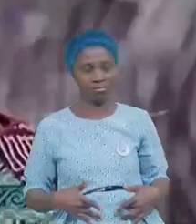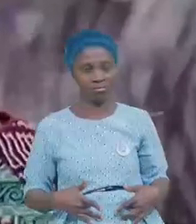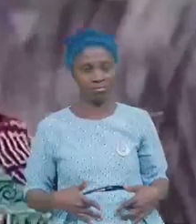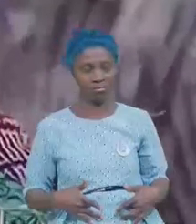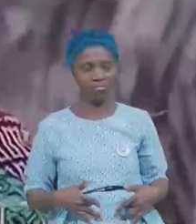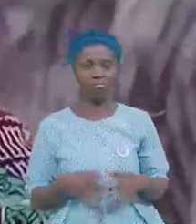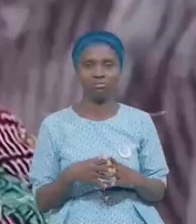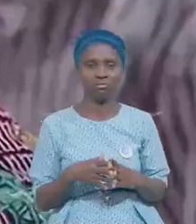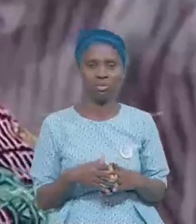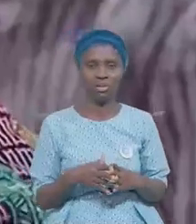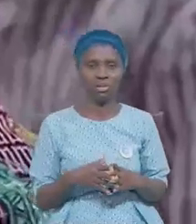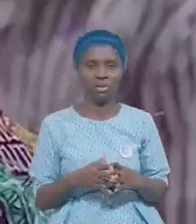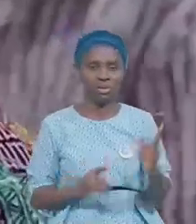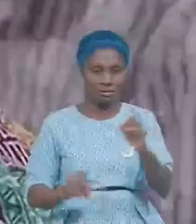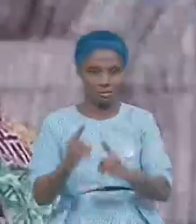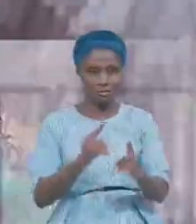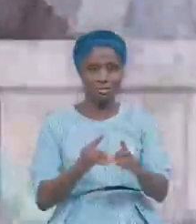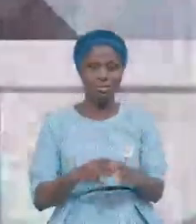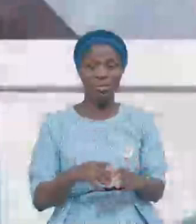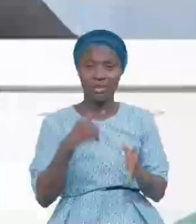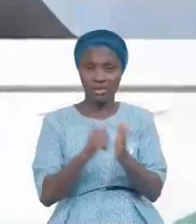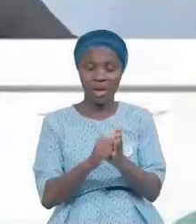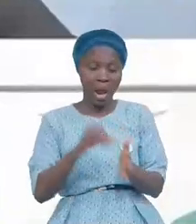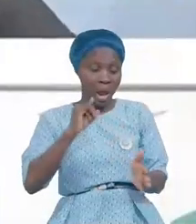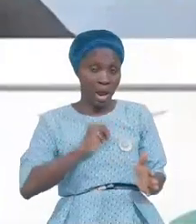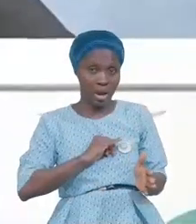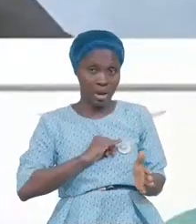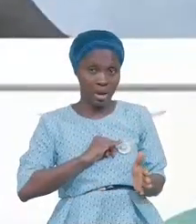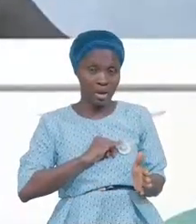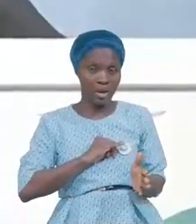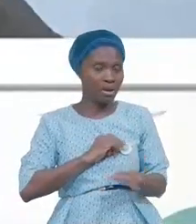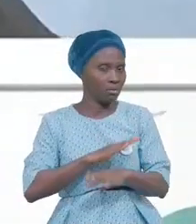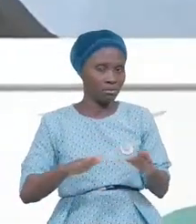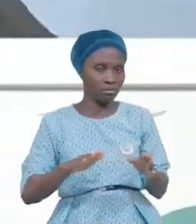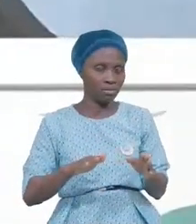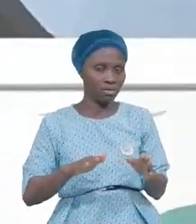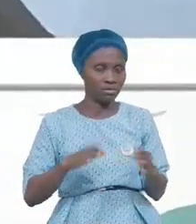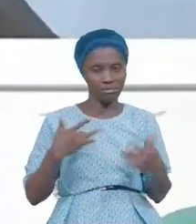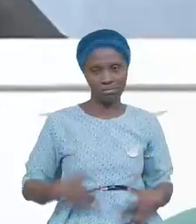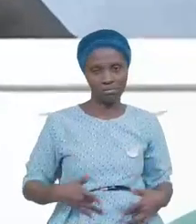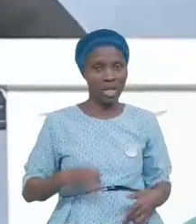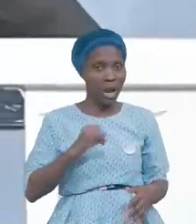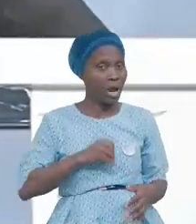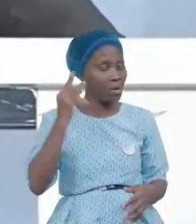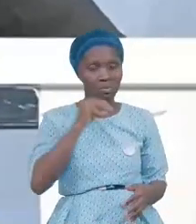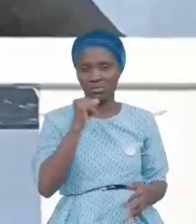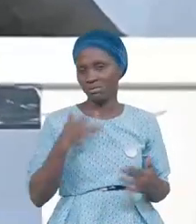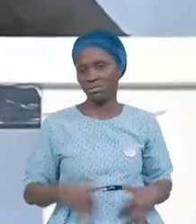Je n'ai pas abandonné. Moi, je n'ai pas abandonné. Je n'ai pas quitté. Je ne t'ai pas découragé. Pourquoi?